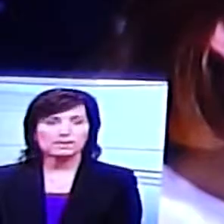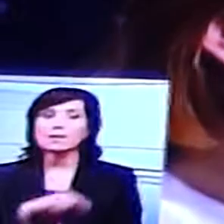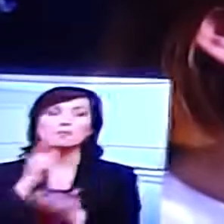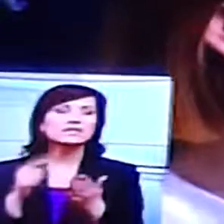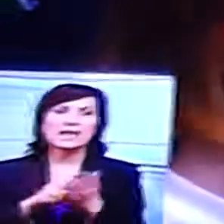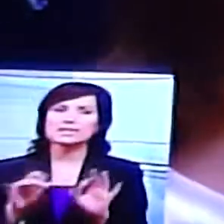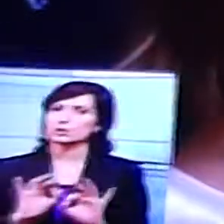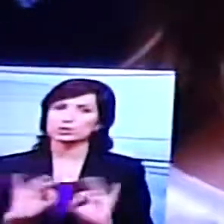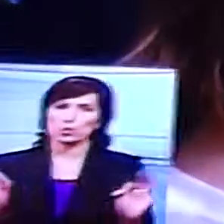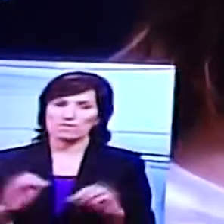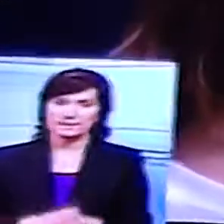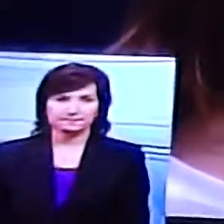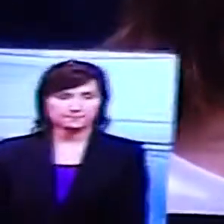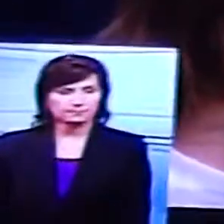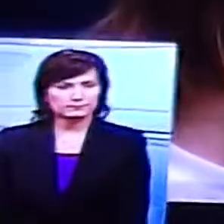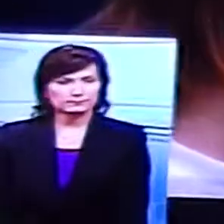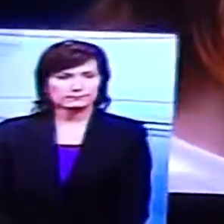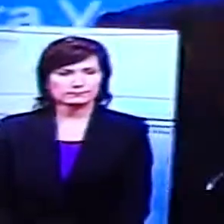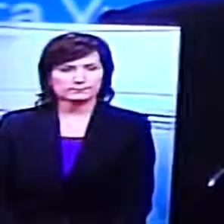чудове.